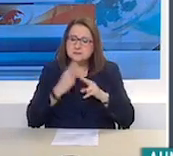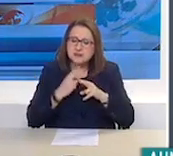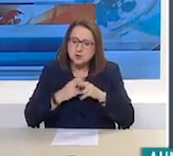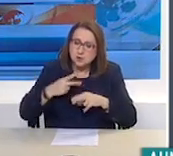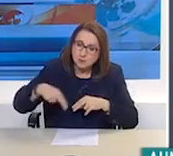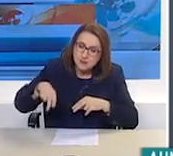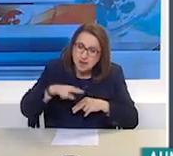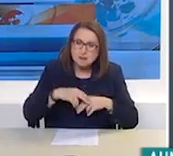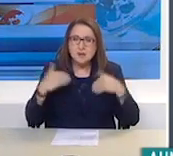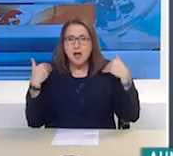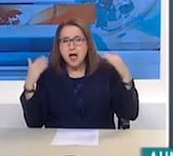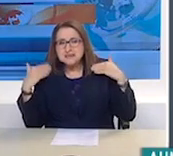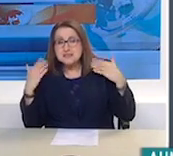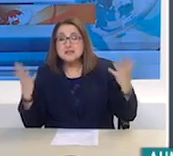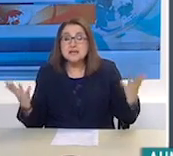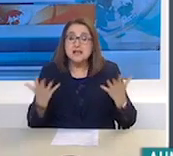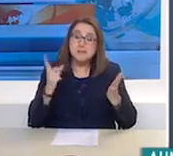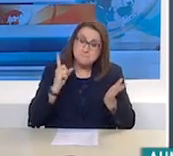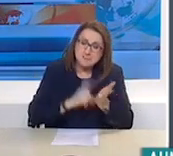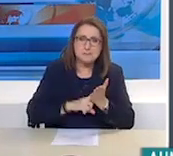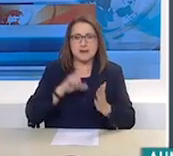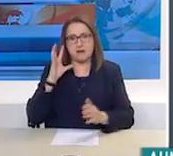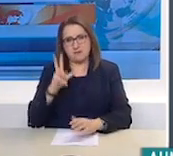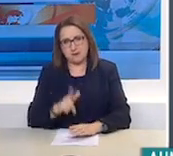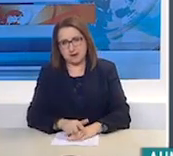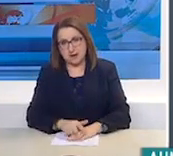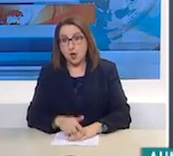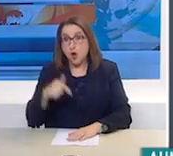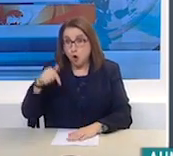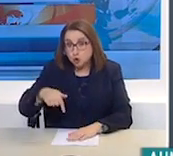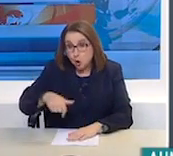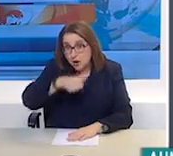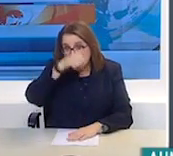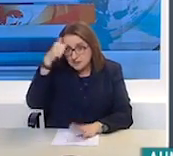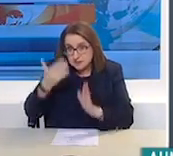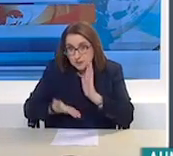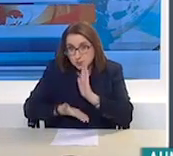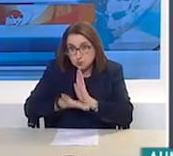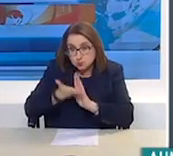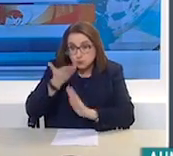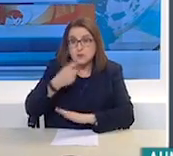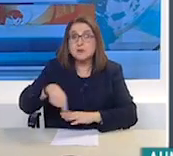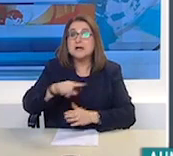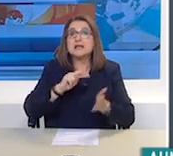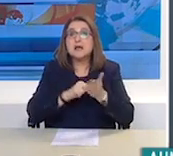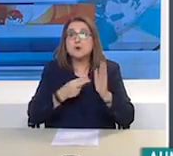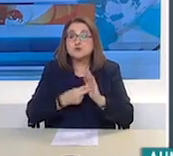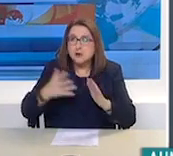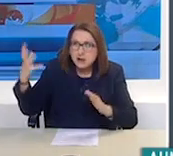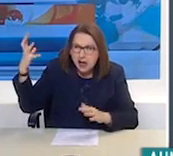παράγοντες. Ειδικότερα αυτές τις μέρες με τις υψηλές θερμοκρασίες θα πρέπει να λαμβάνουν τα μέτρα για την αποφυγή και της